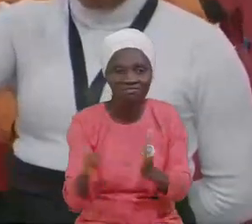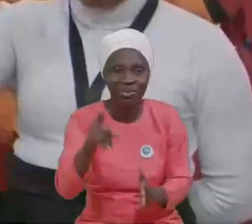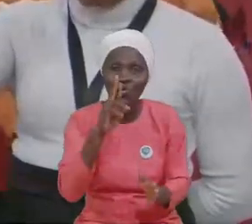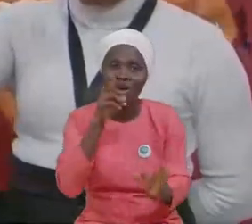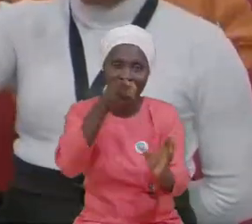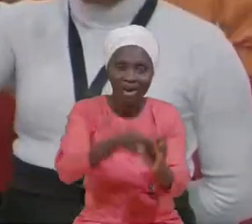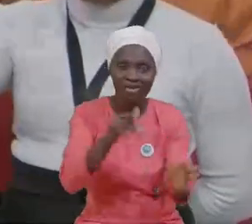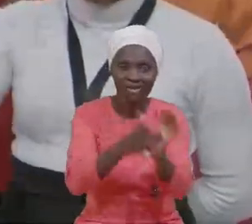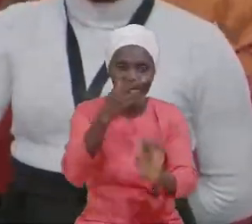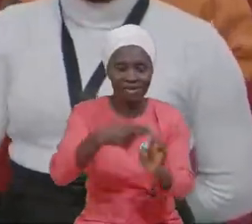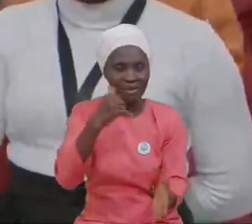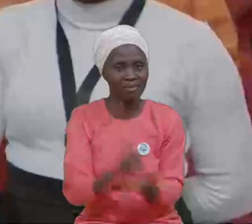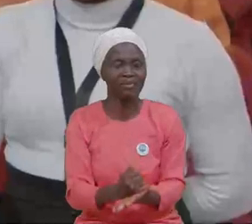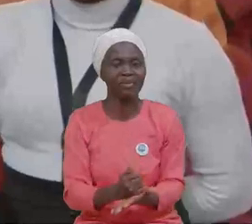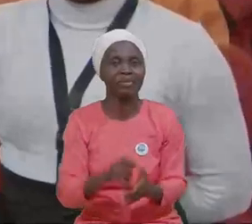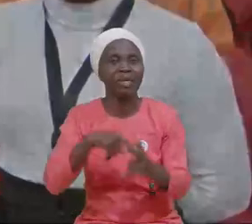dedans.